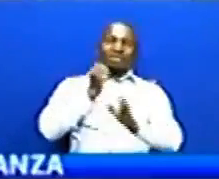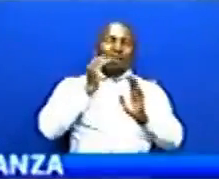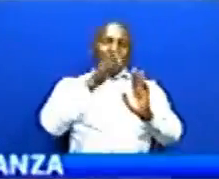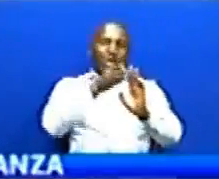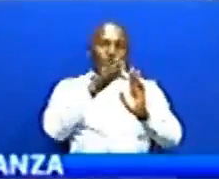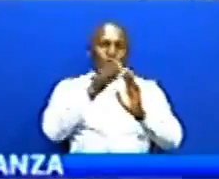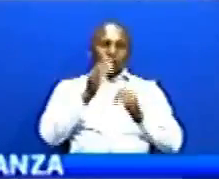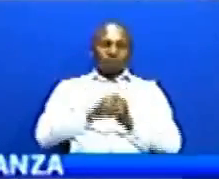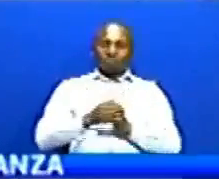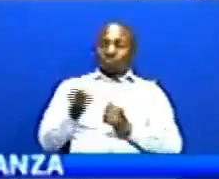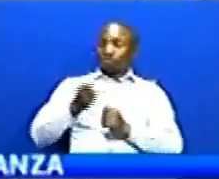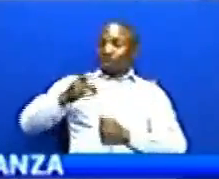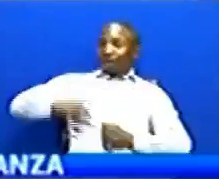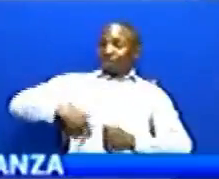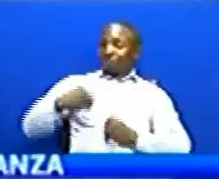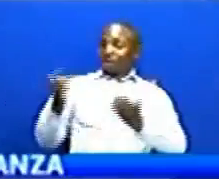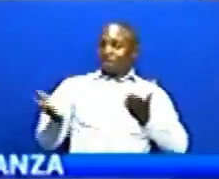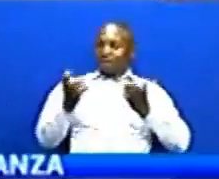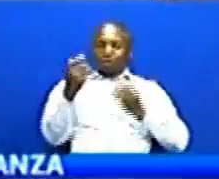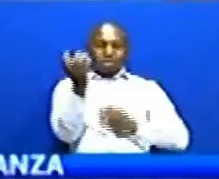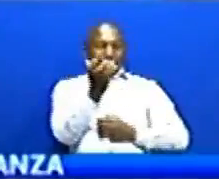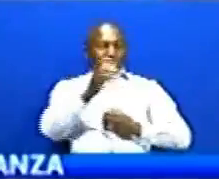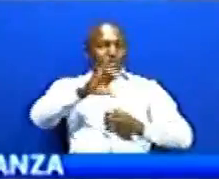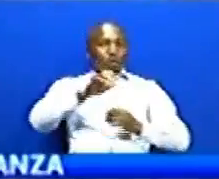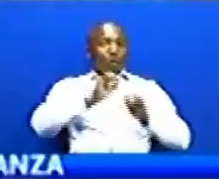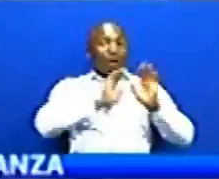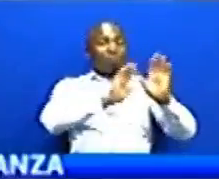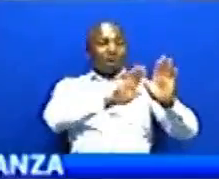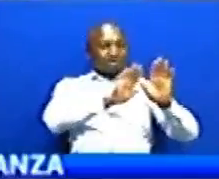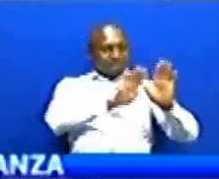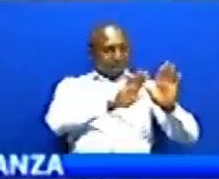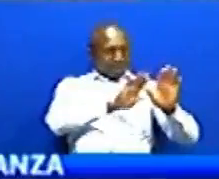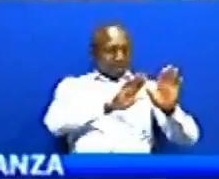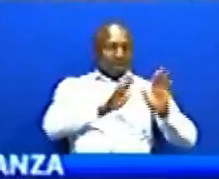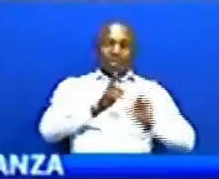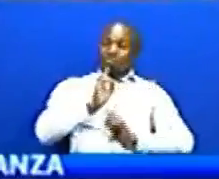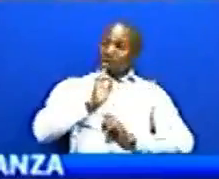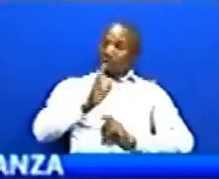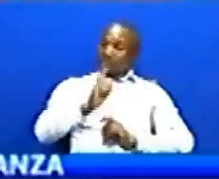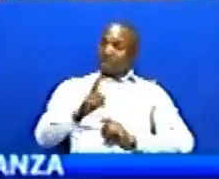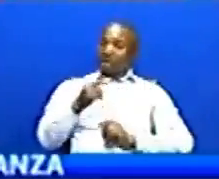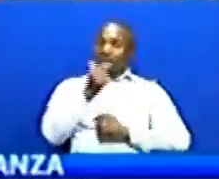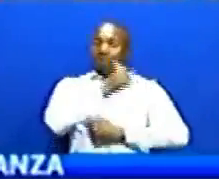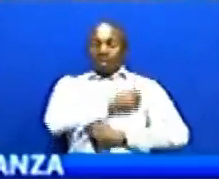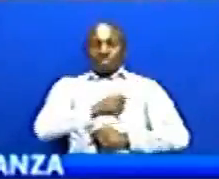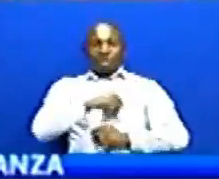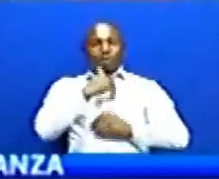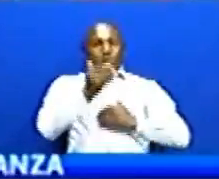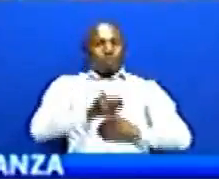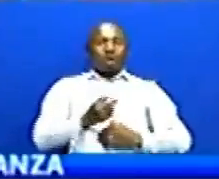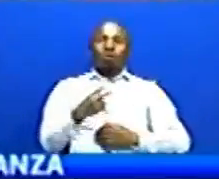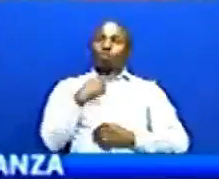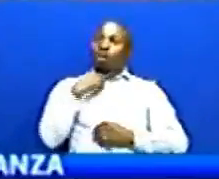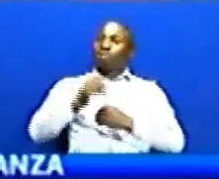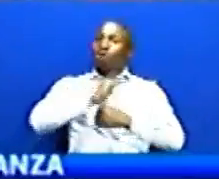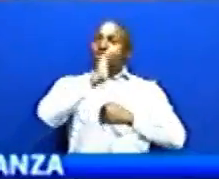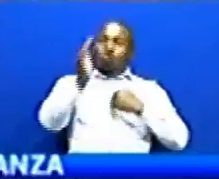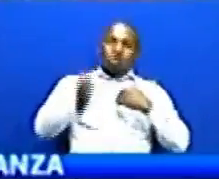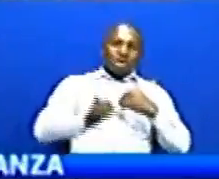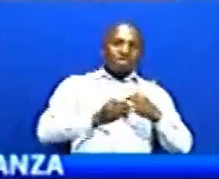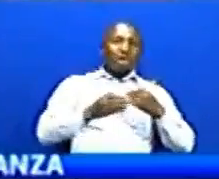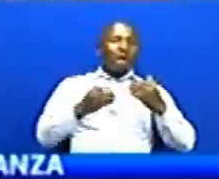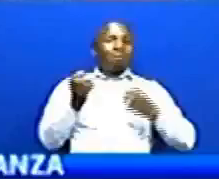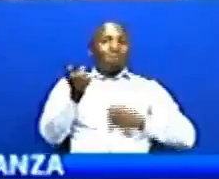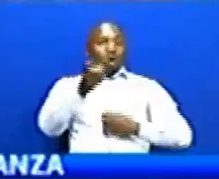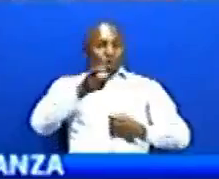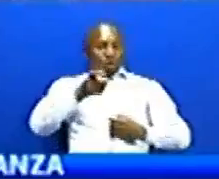wake, afisa maendeleo ya jamii mkoa Mwanza Isaac Ndasa amekemea tabia ya wanawake kushindwa kurejesha mikopo inayotolewa na